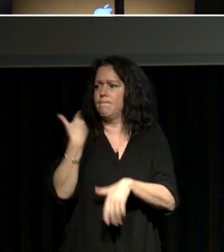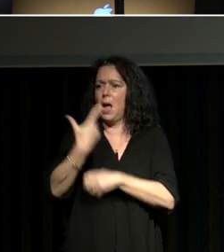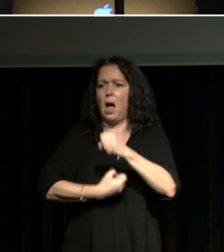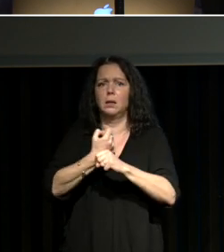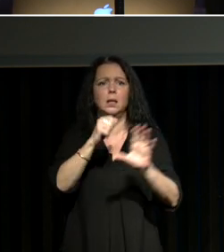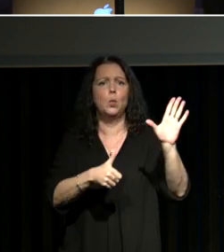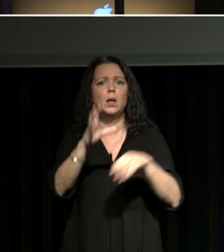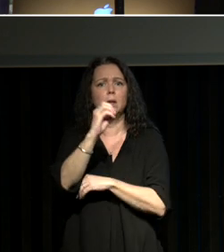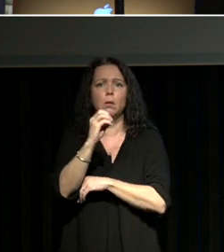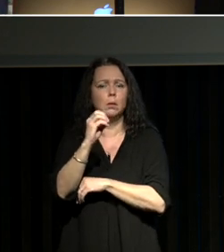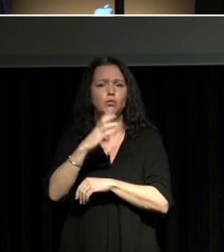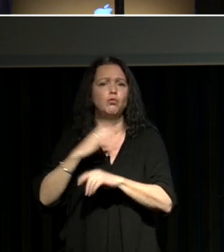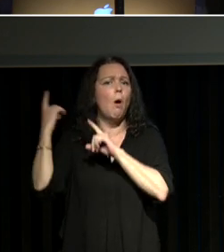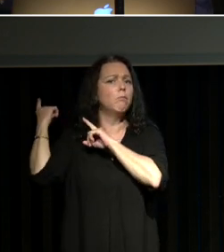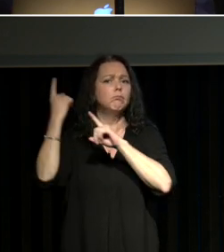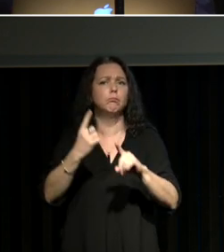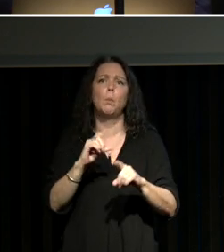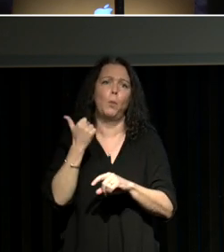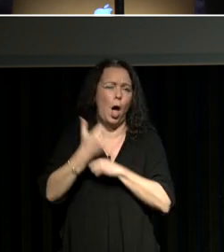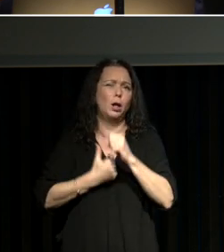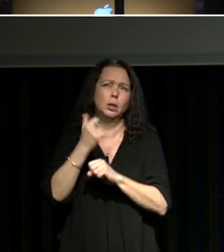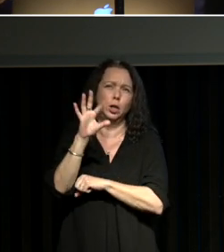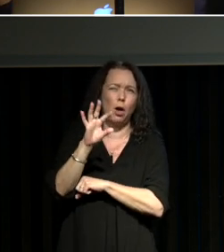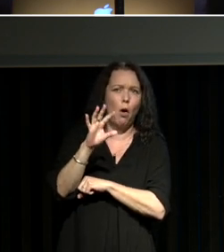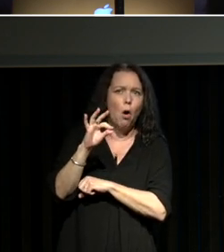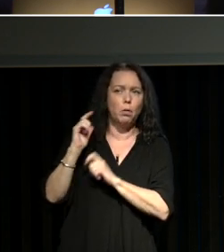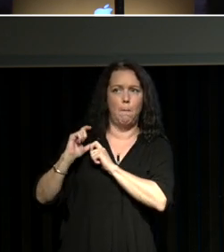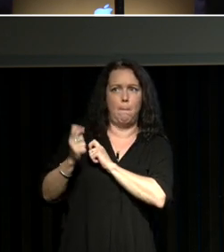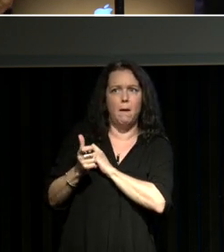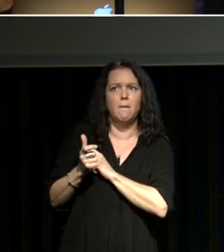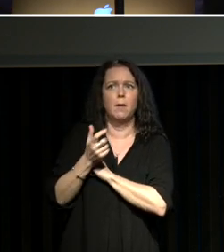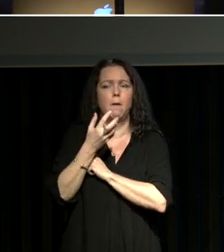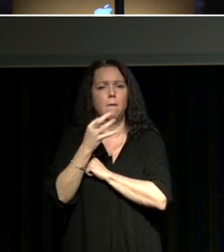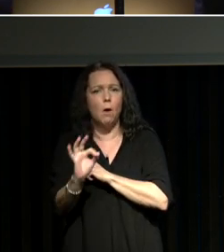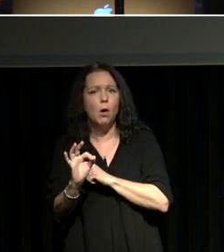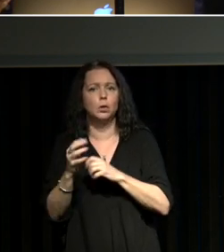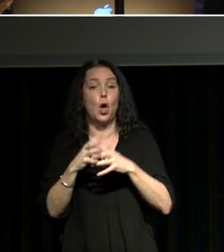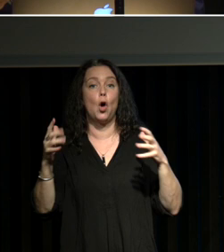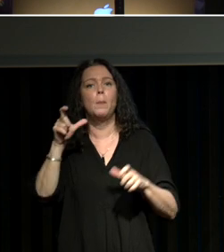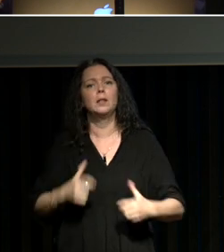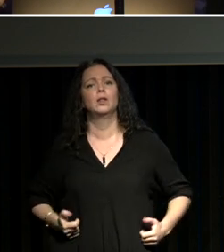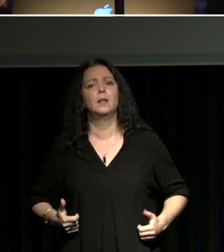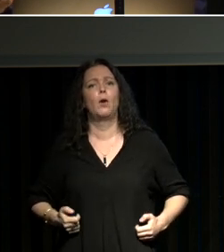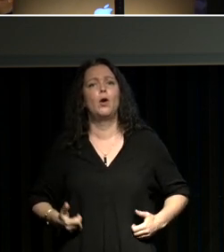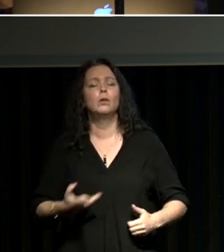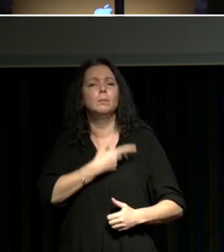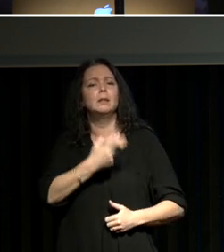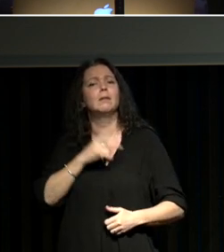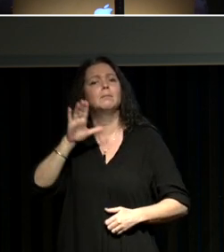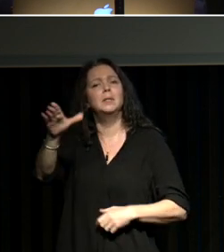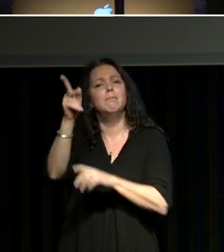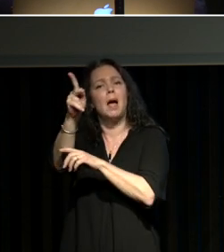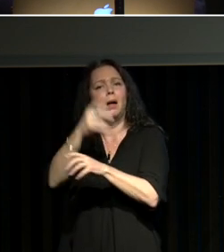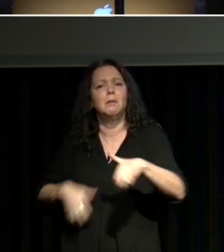Enfin couramment, les premières, c'est des années 50. En France, c'est Jean Amburger, un grand néphrologue de Paris.